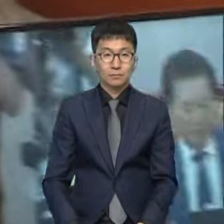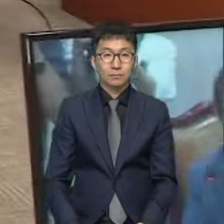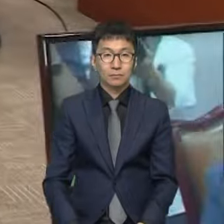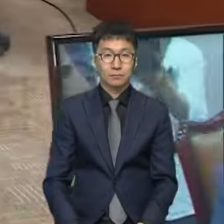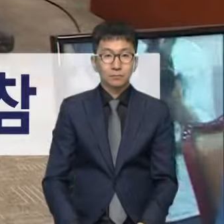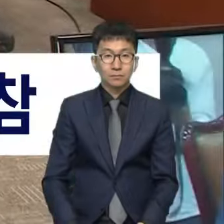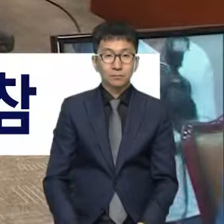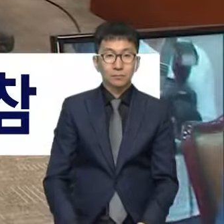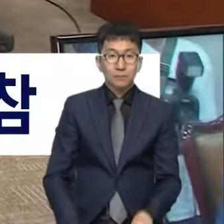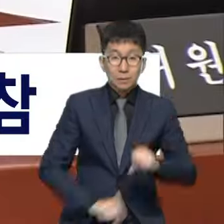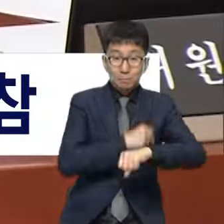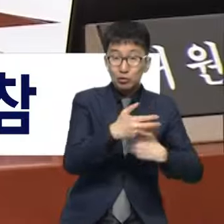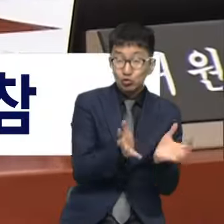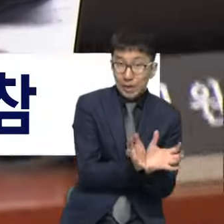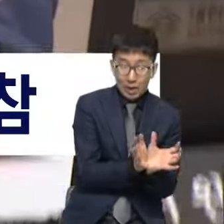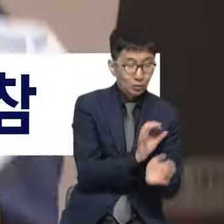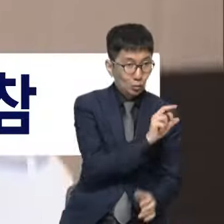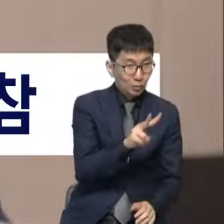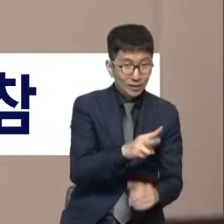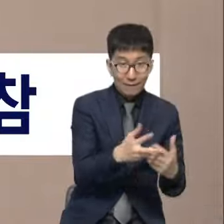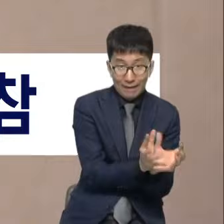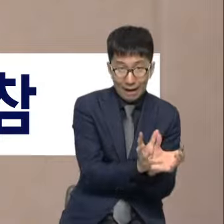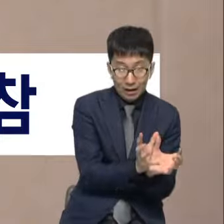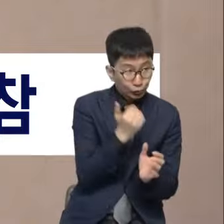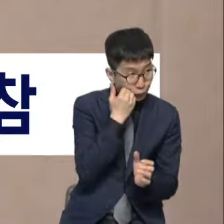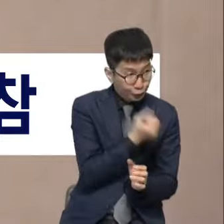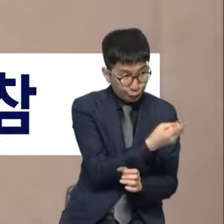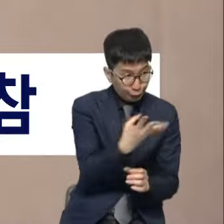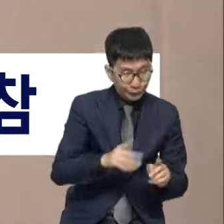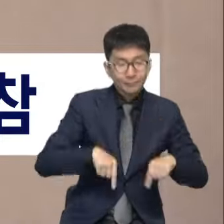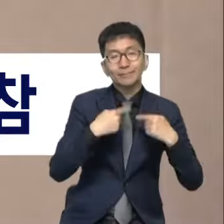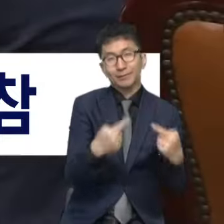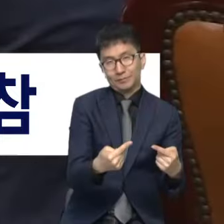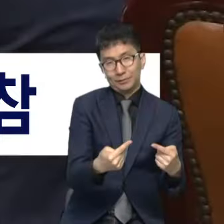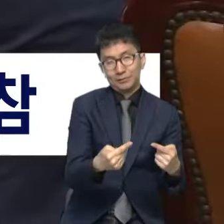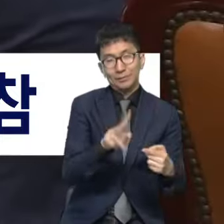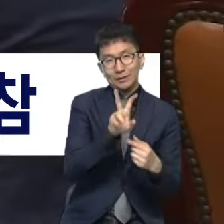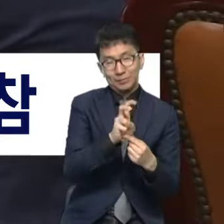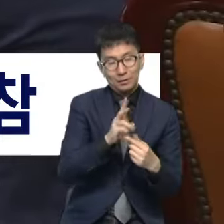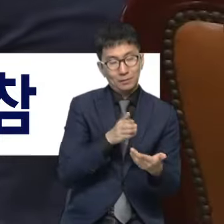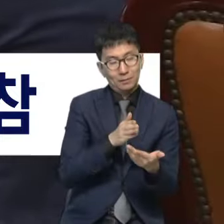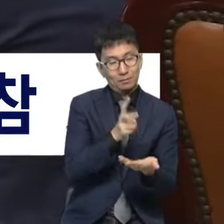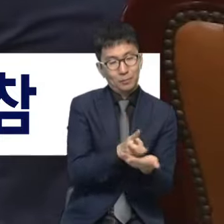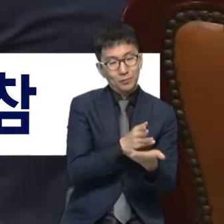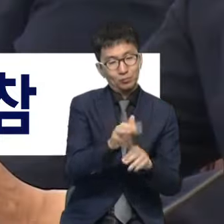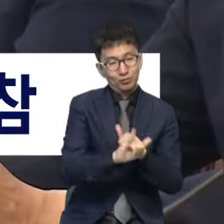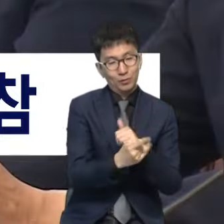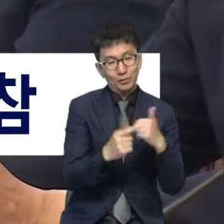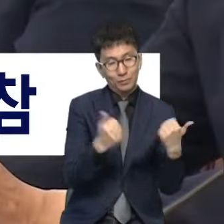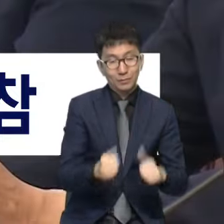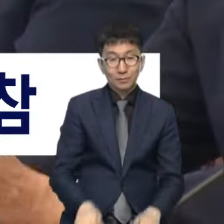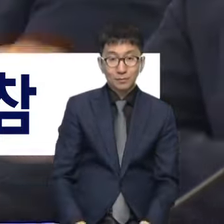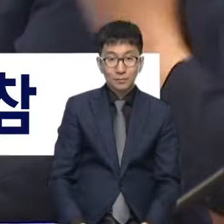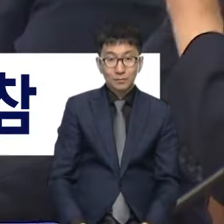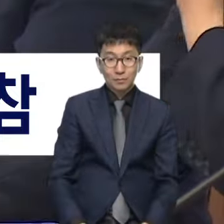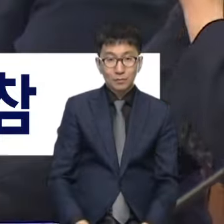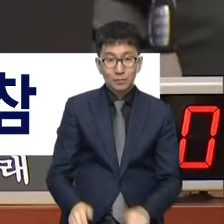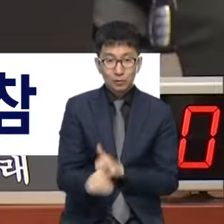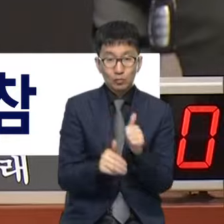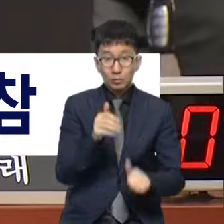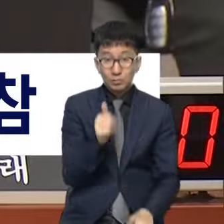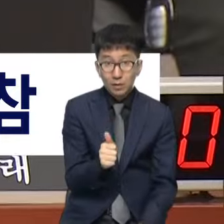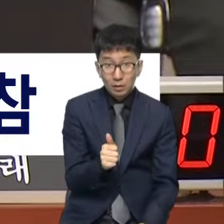야당 의원들만 참석한 가운데 열린 22대 국회 법사위 첫 전체회의. 정청래 법사위원장은 국회법을 따르는 게